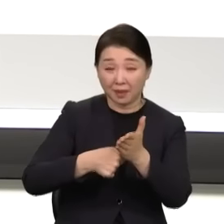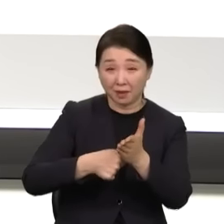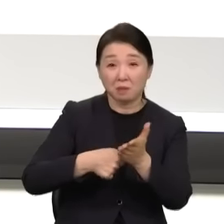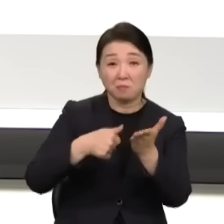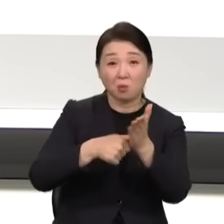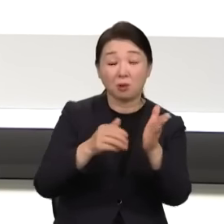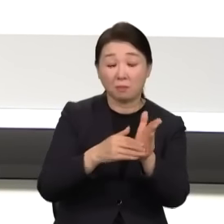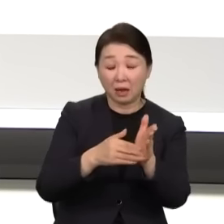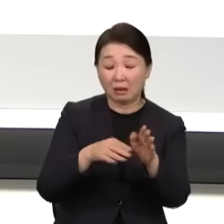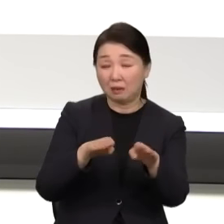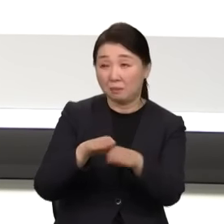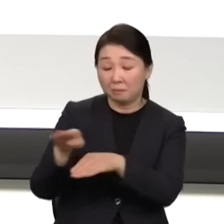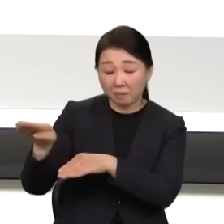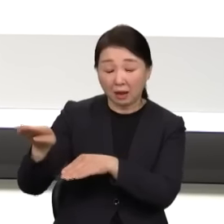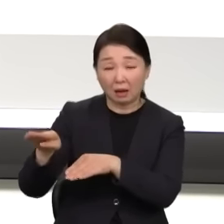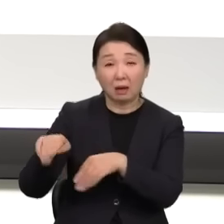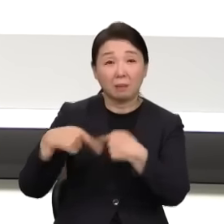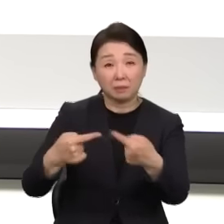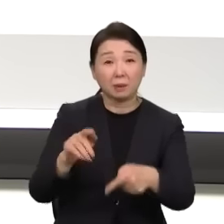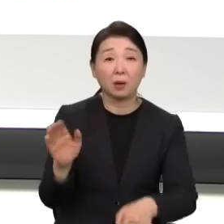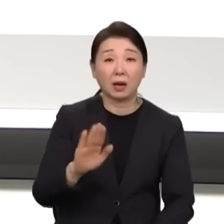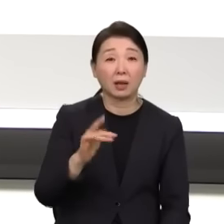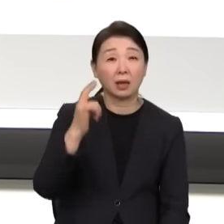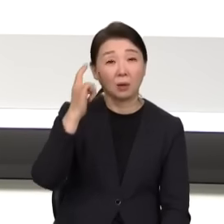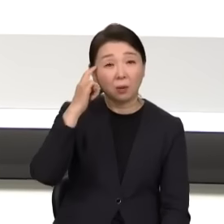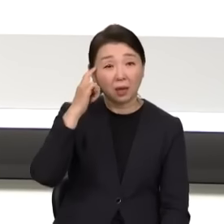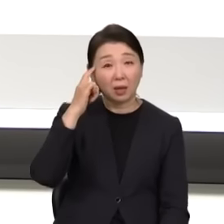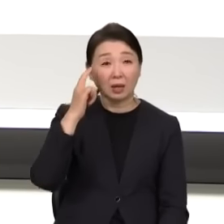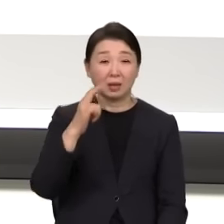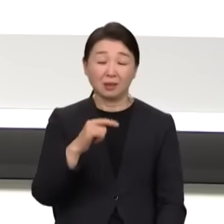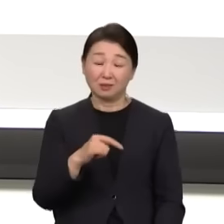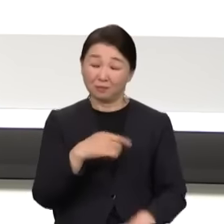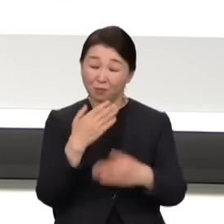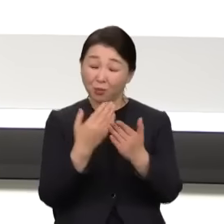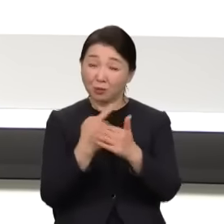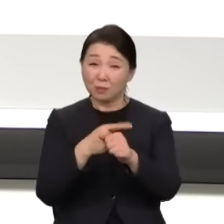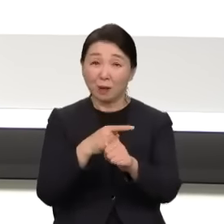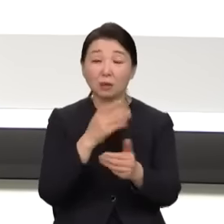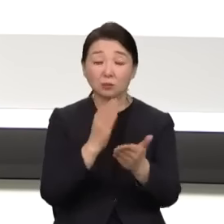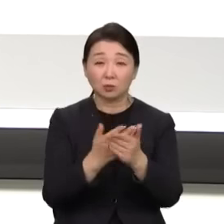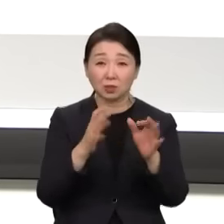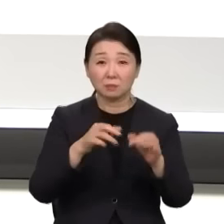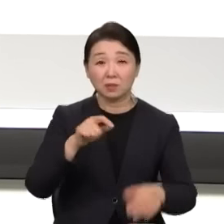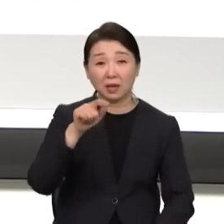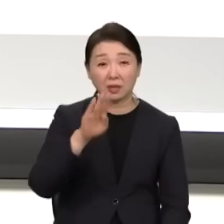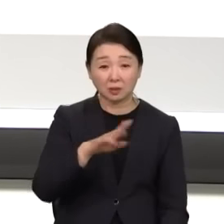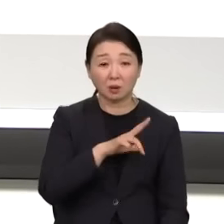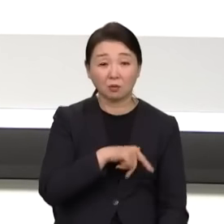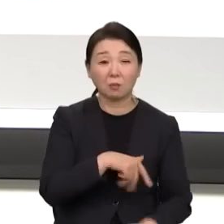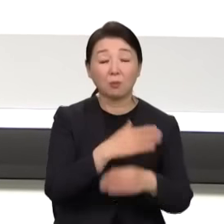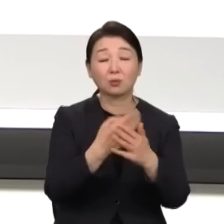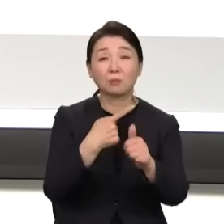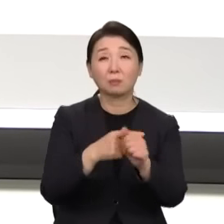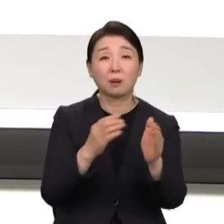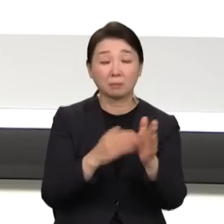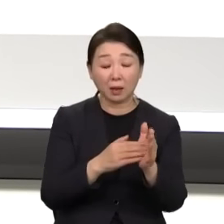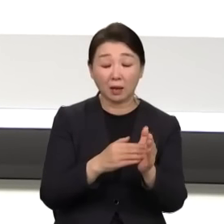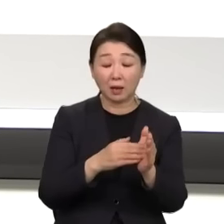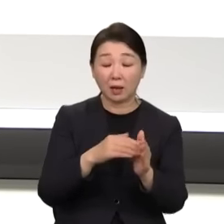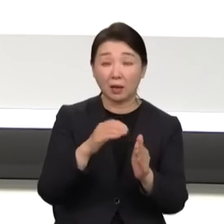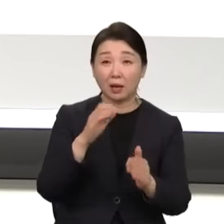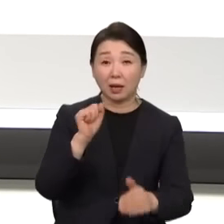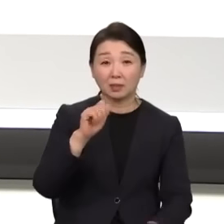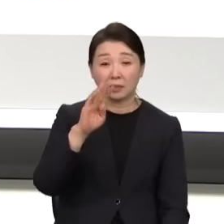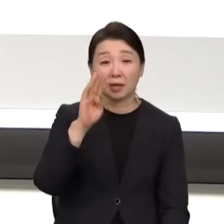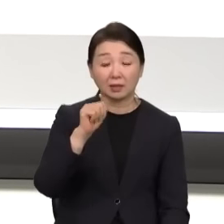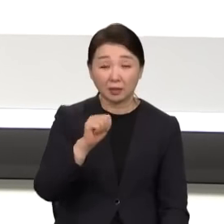거세지고 있죠 근데 김재섭 의원이 집중적으로 공격을 받고 있습니다 자 오늘 자신의 SNS 모두 비공개 처리했습니다 게시물이